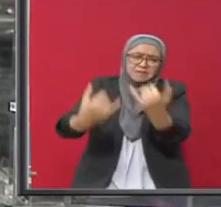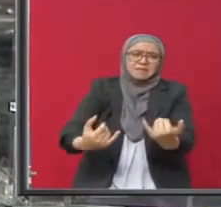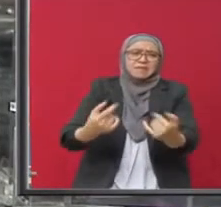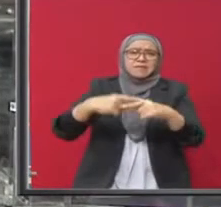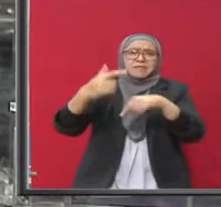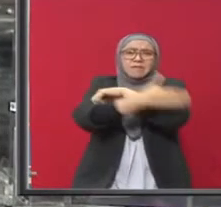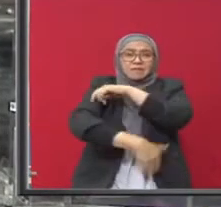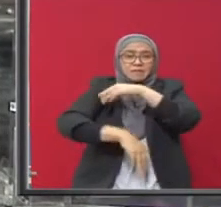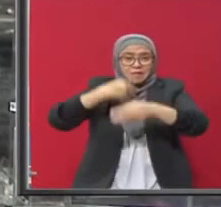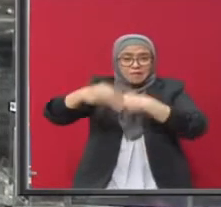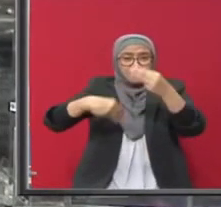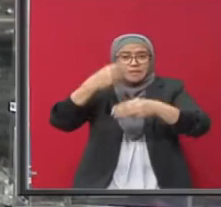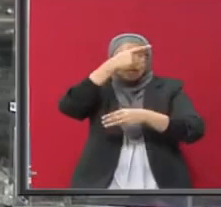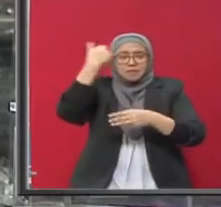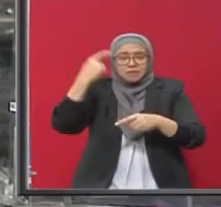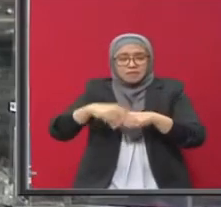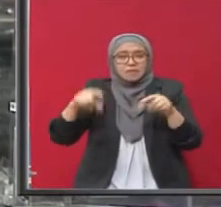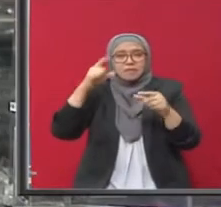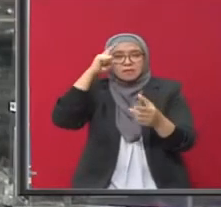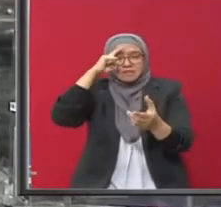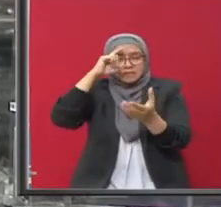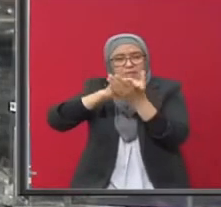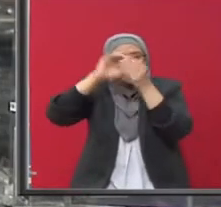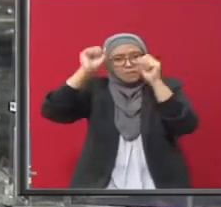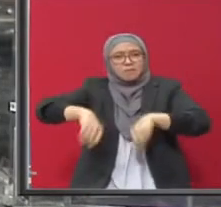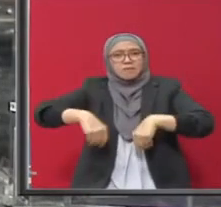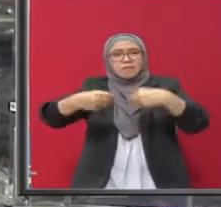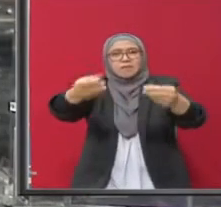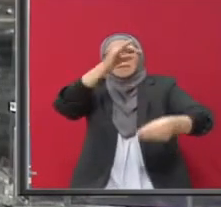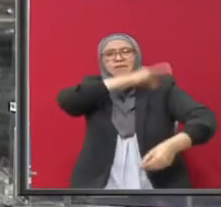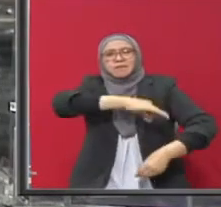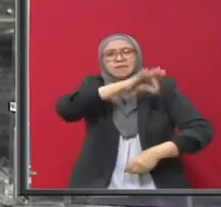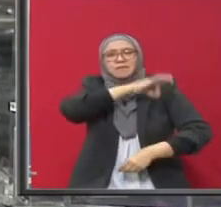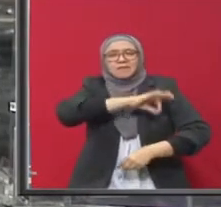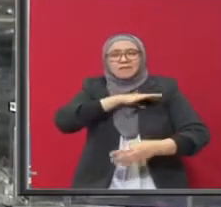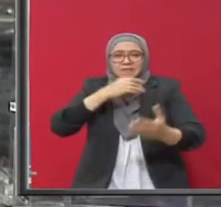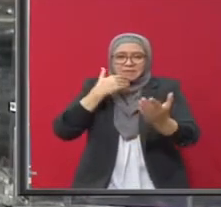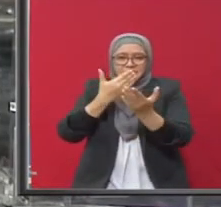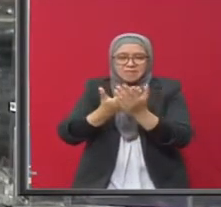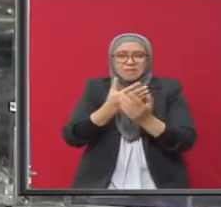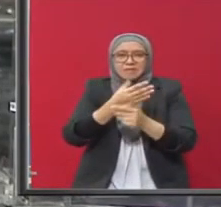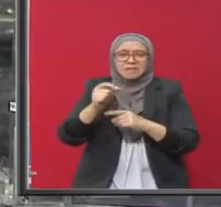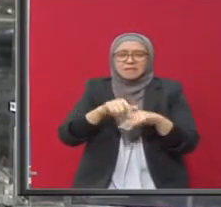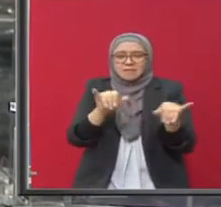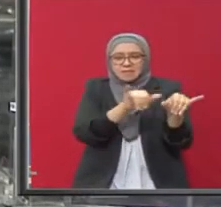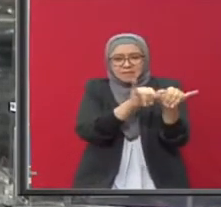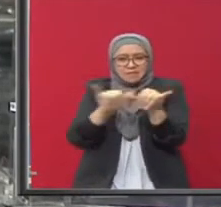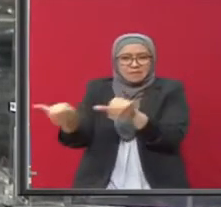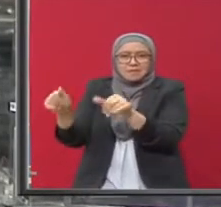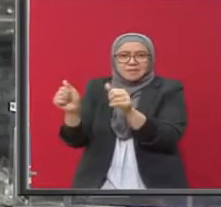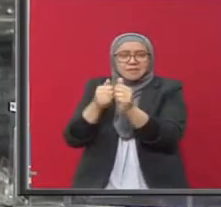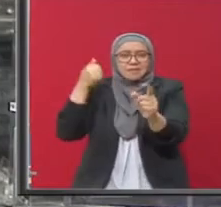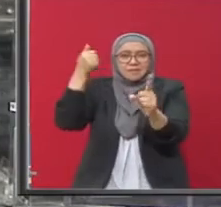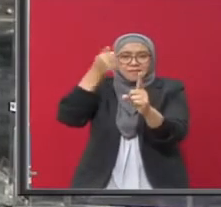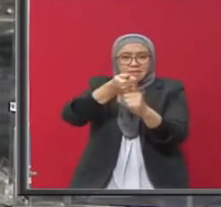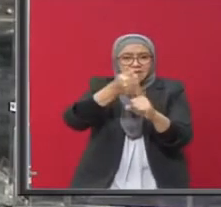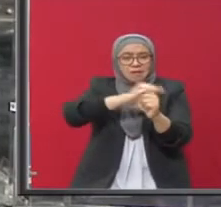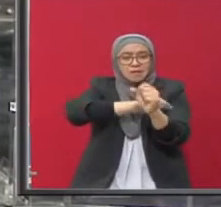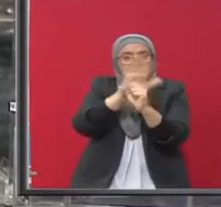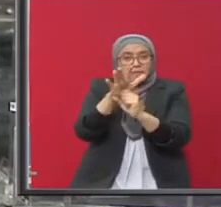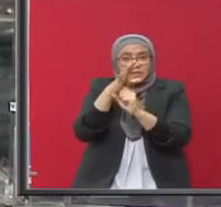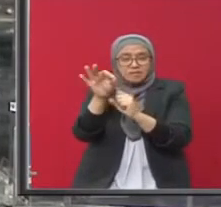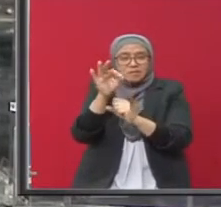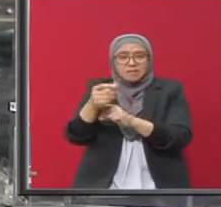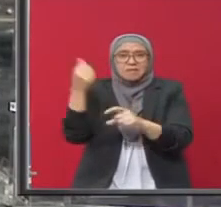memberikan pelbagai manfaat dan kebaikan. Seiring dengan perintah kawalan pergerakan yang dilaksanakan oleh kerajaan Malaysia